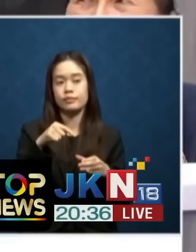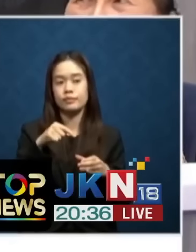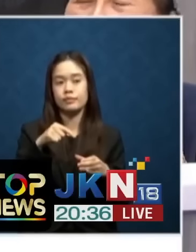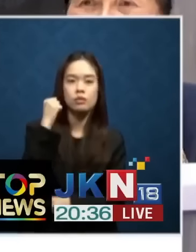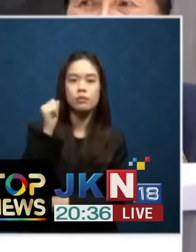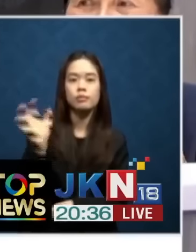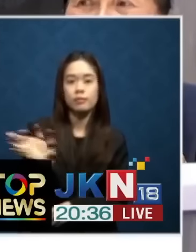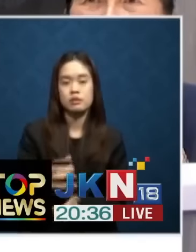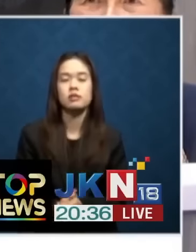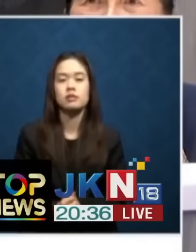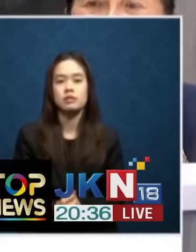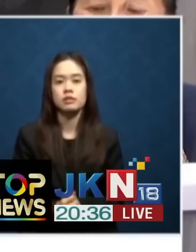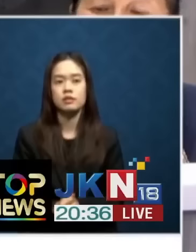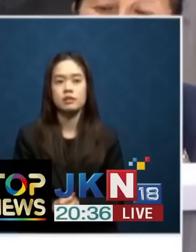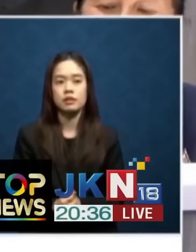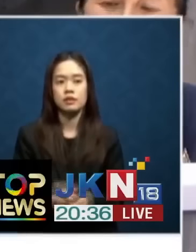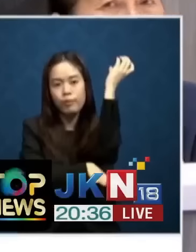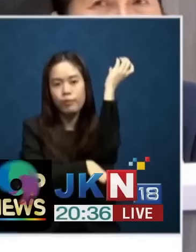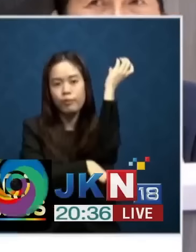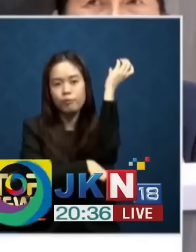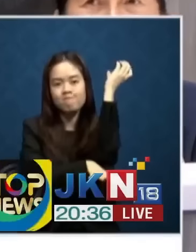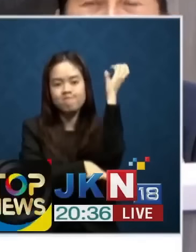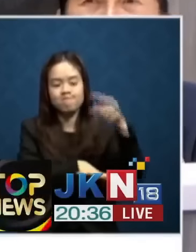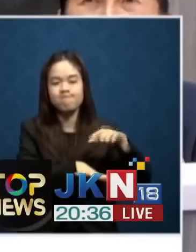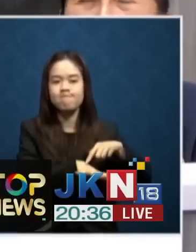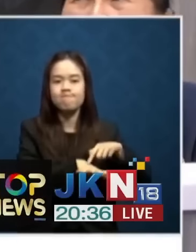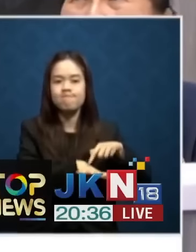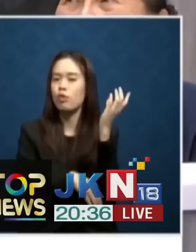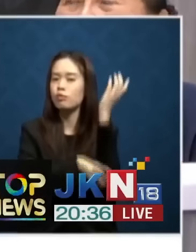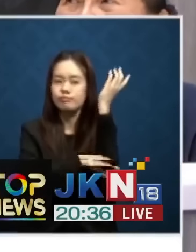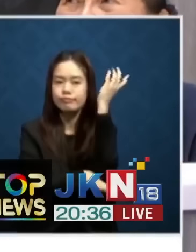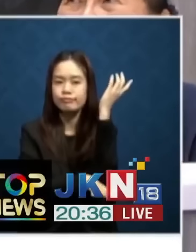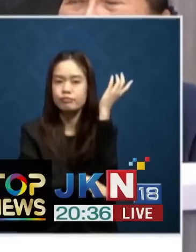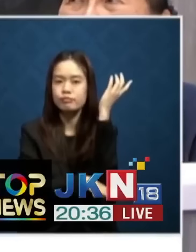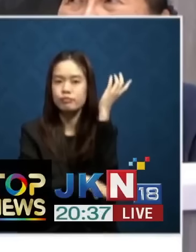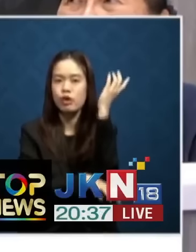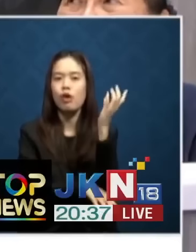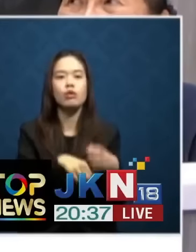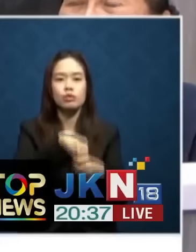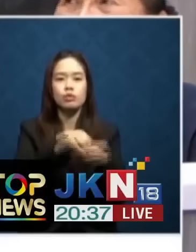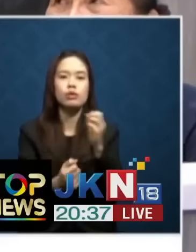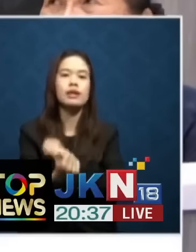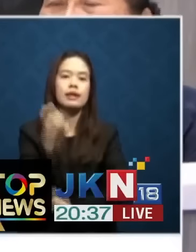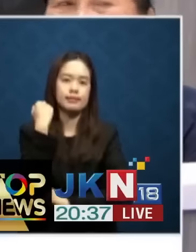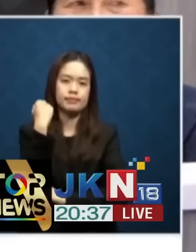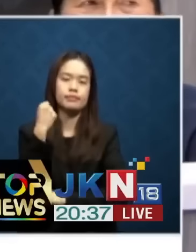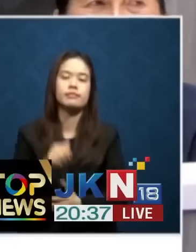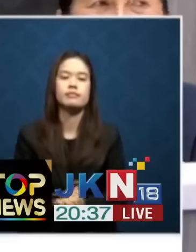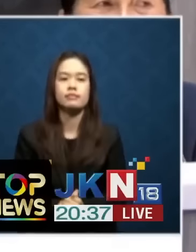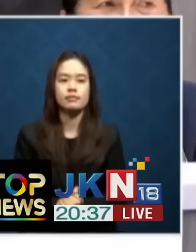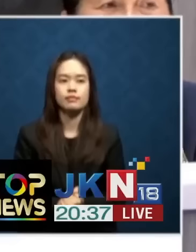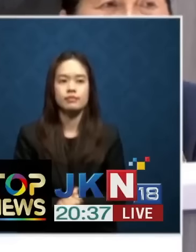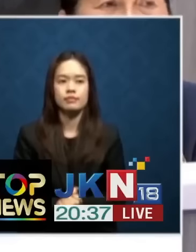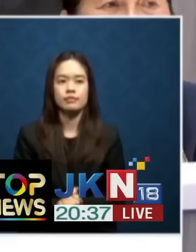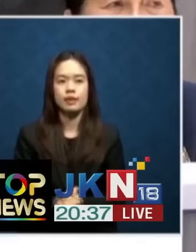ทย มีตอนนี้ด้วยนะ ใช่มีตรงนี้ด้วยและต้นไม้ที่ชื่อประเทศไทยเนี่ยประกอบไปด้วยชาติศาสนาพระม